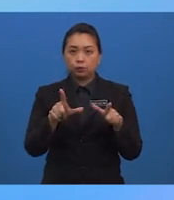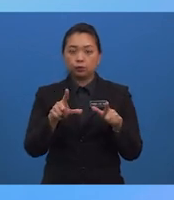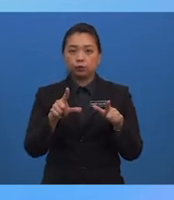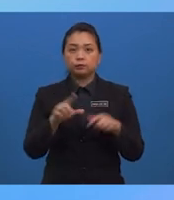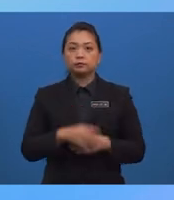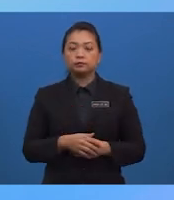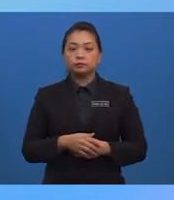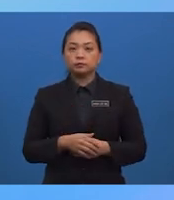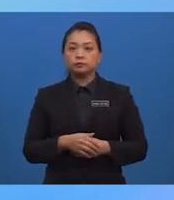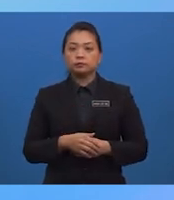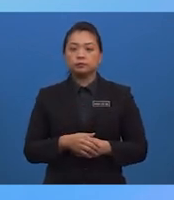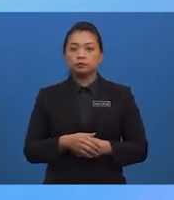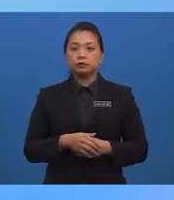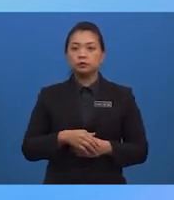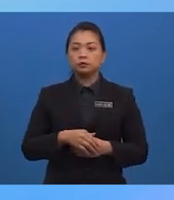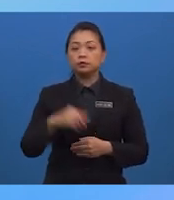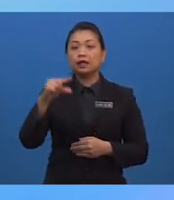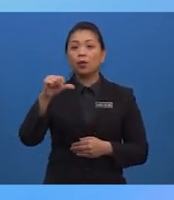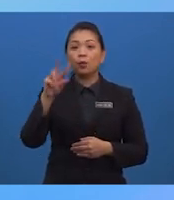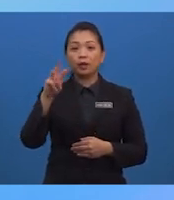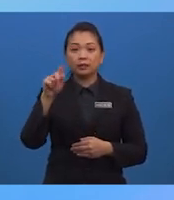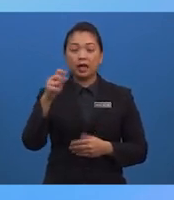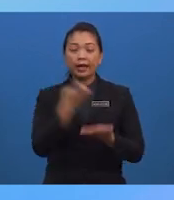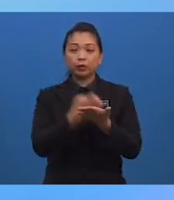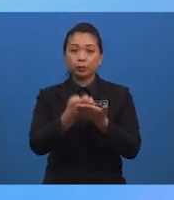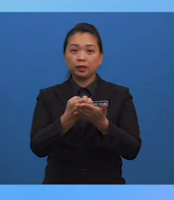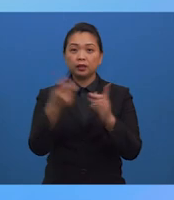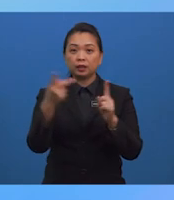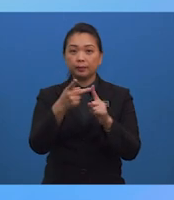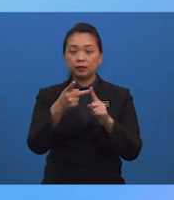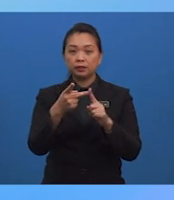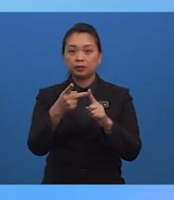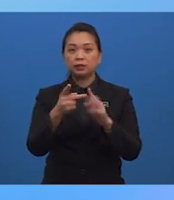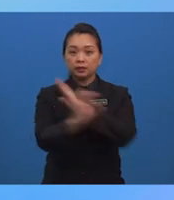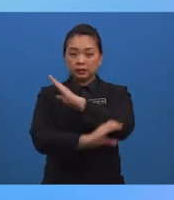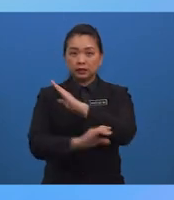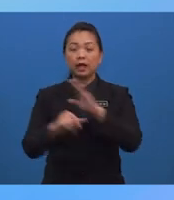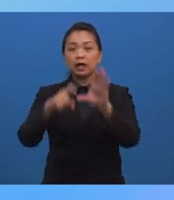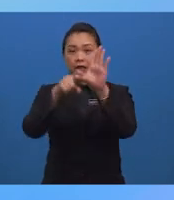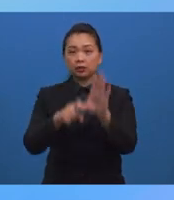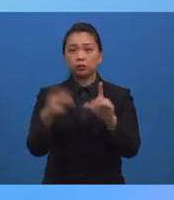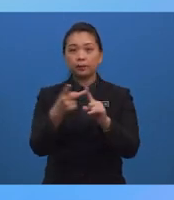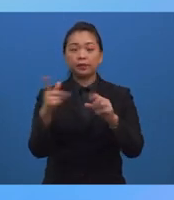ekonomi di sesebuah negara yang terlalu bergantung kepada pelaburan asing.